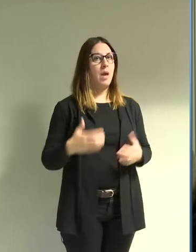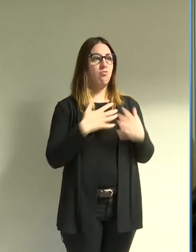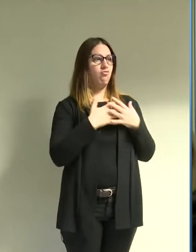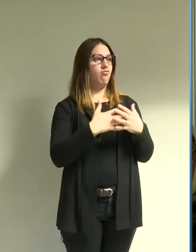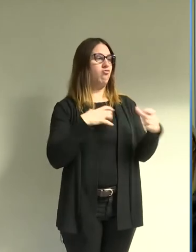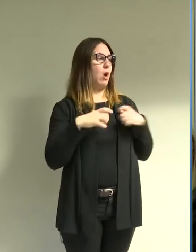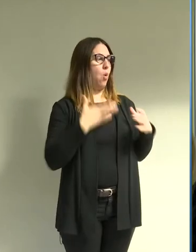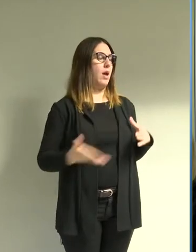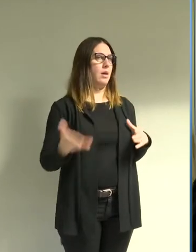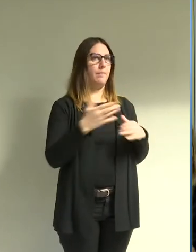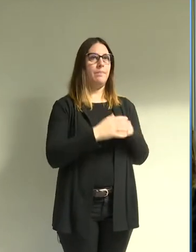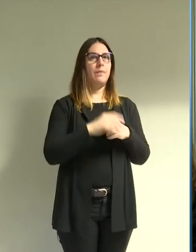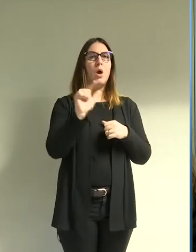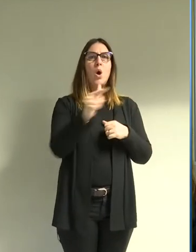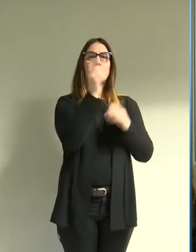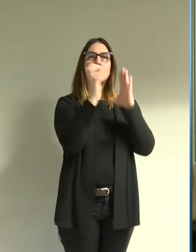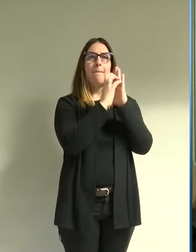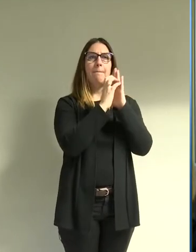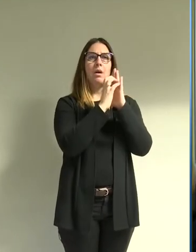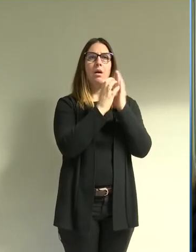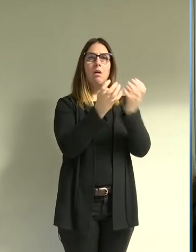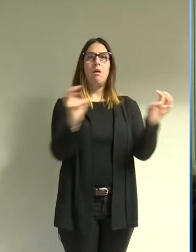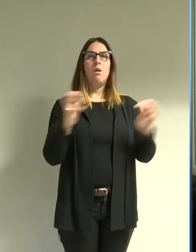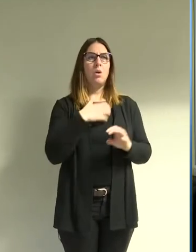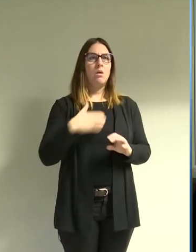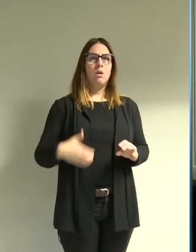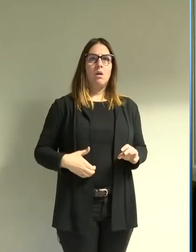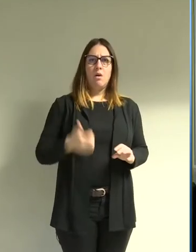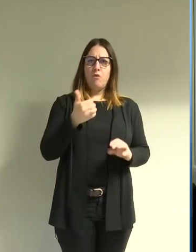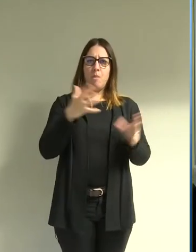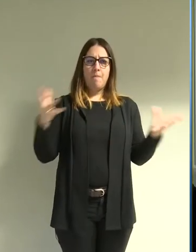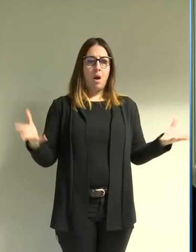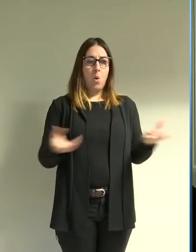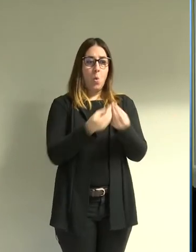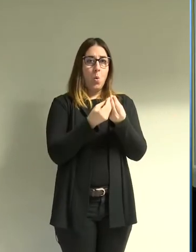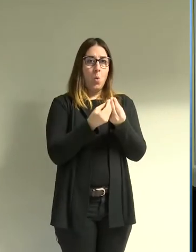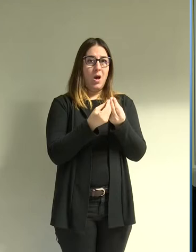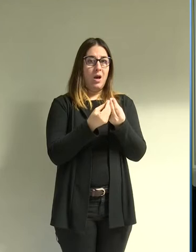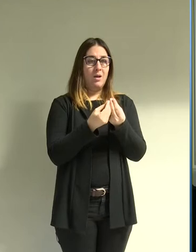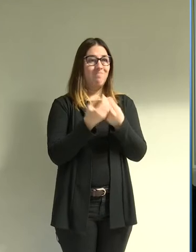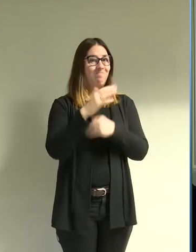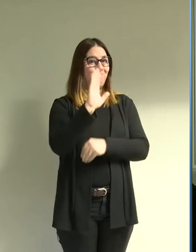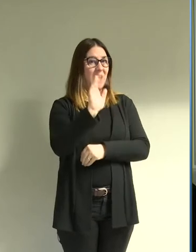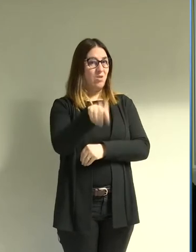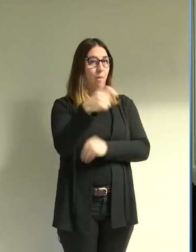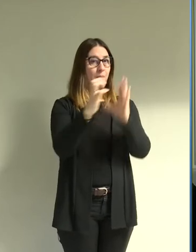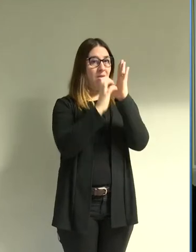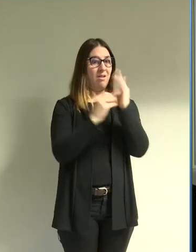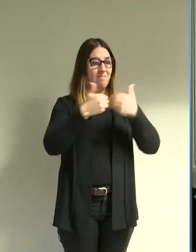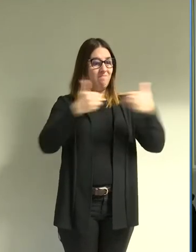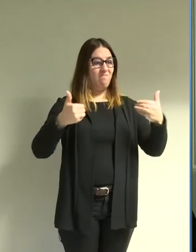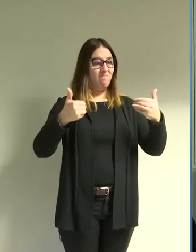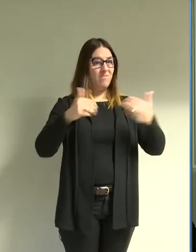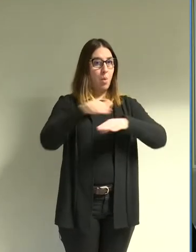alors la deuxième délibération notre conseil municipal bon vous l'avez groupe et à l'autre mais qui est normalement une délibération qui porte une politique